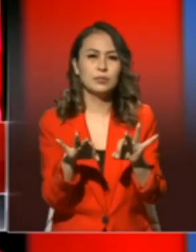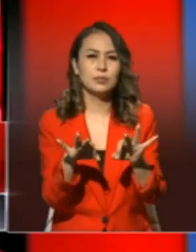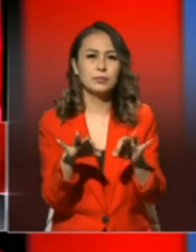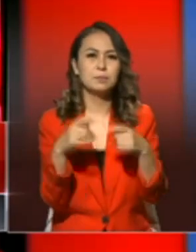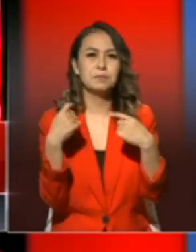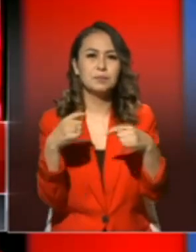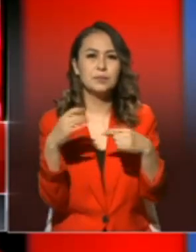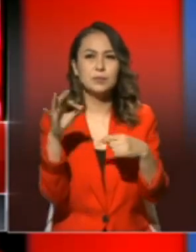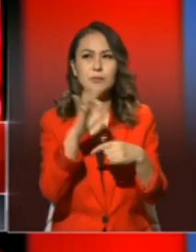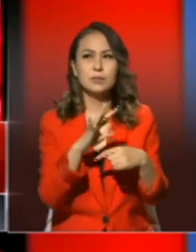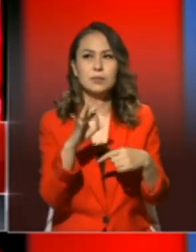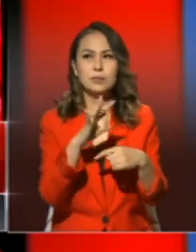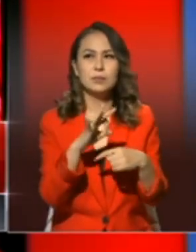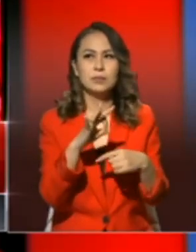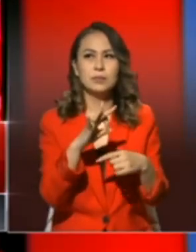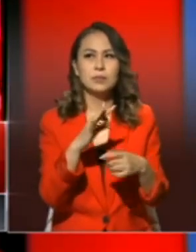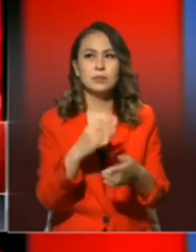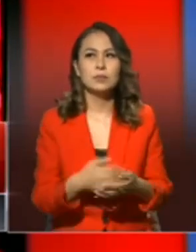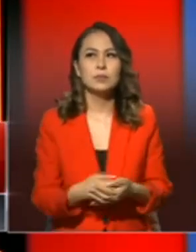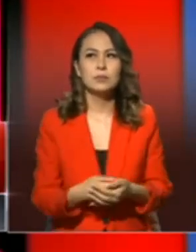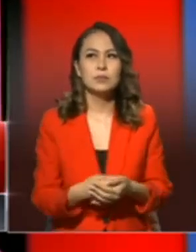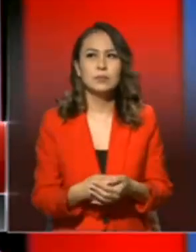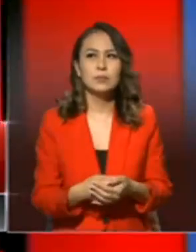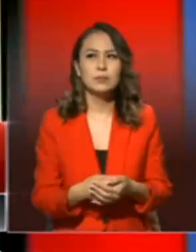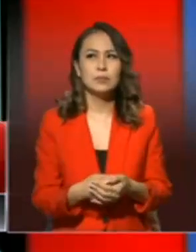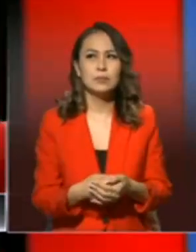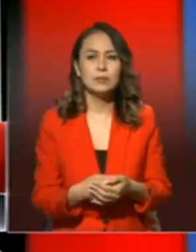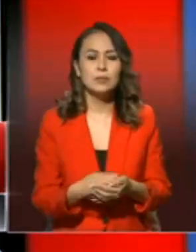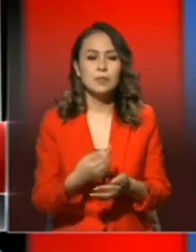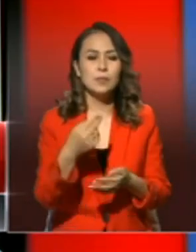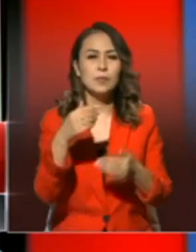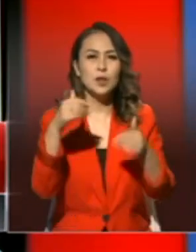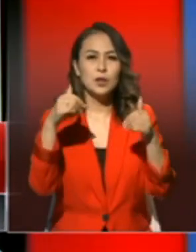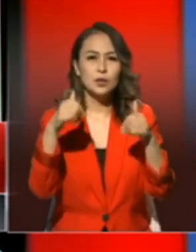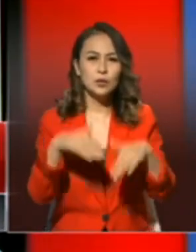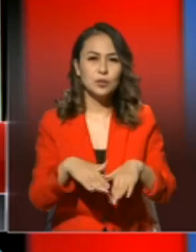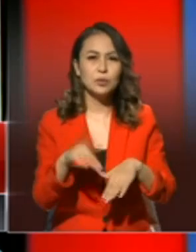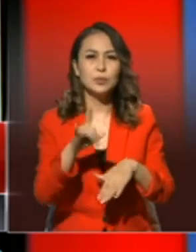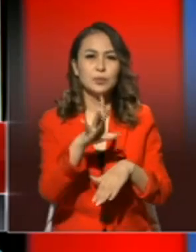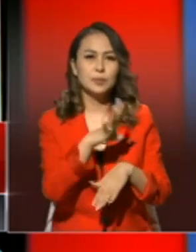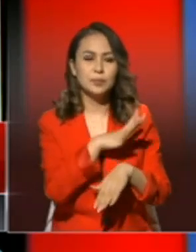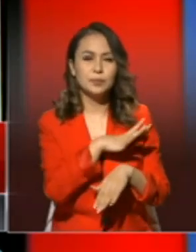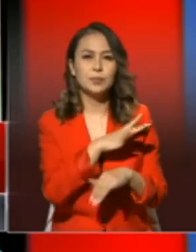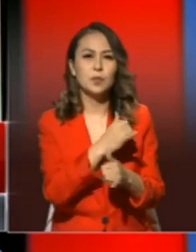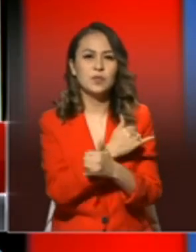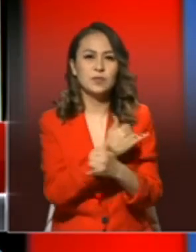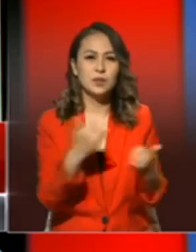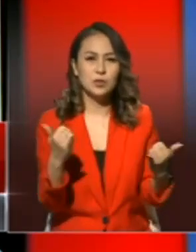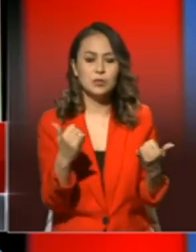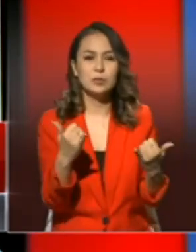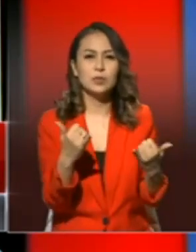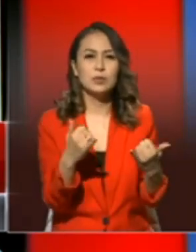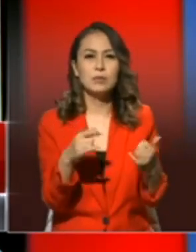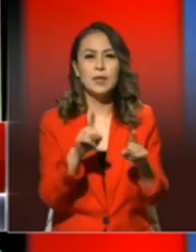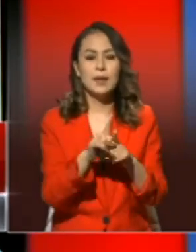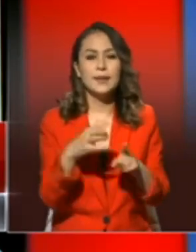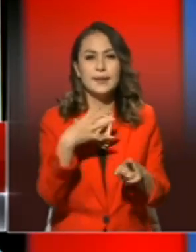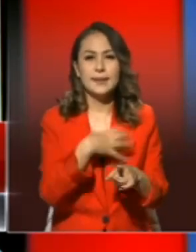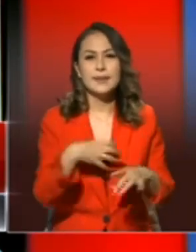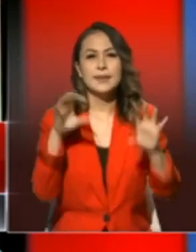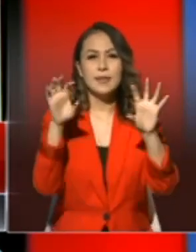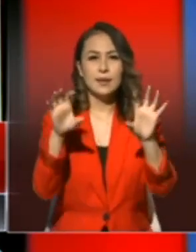бұл тетігін қарастыруды. Иә, иә, соны қарастыруға ұсыныс беріп жатыр, бірақ ол негізі